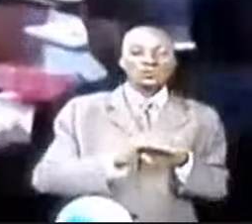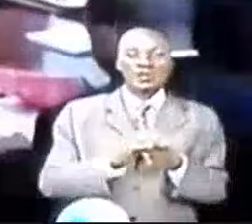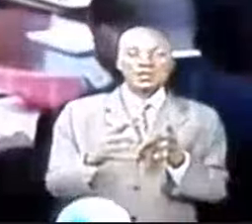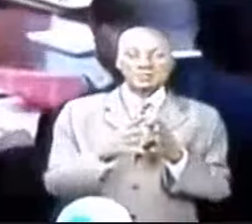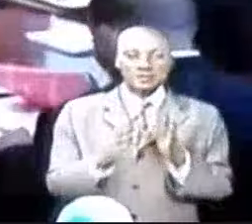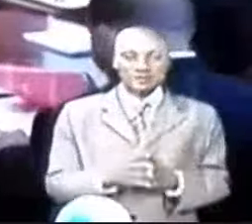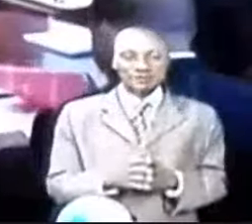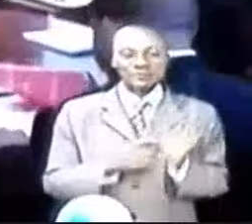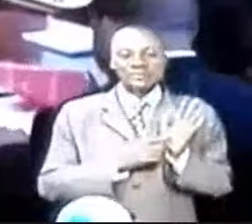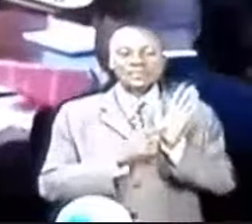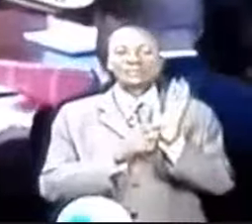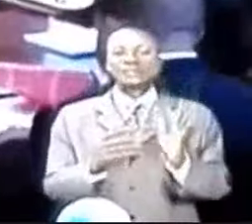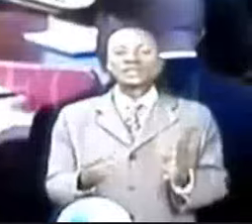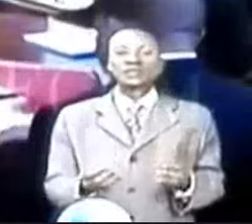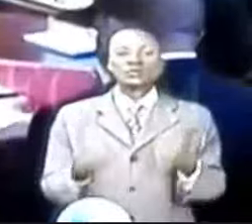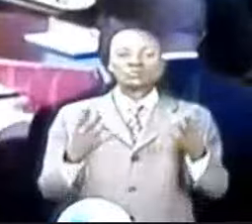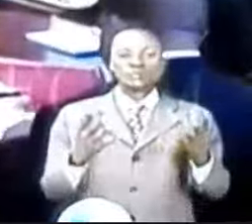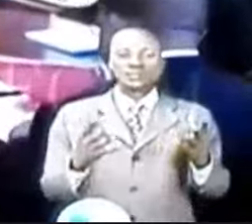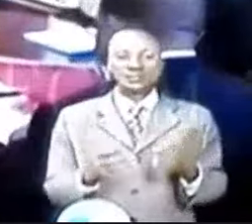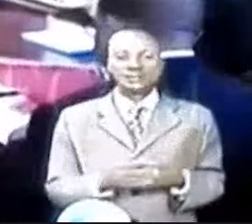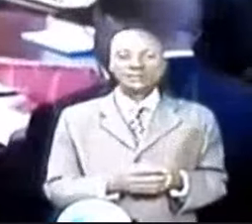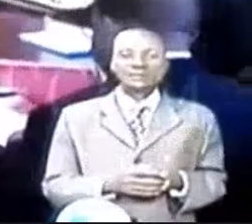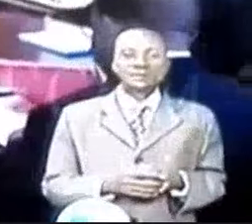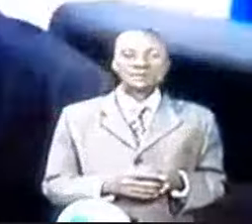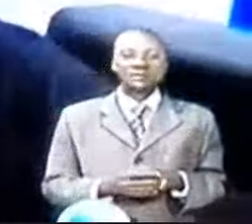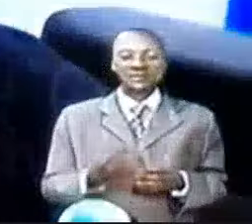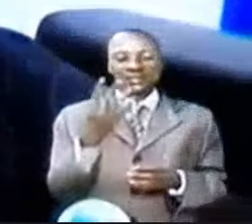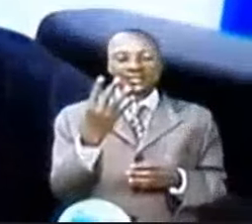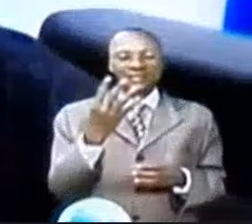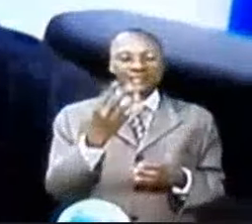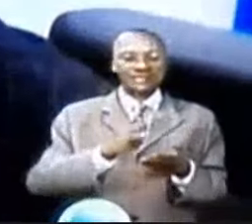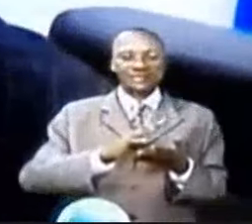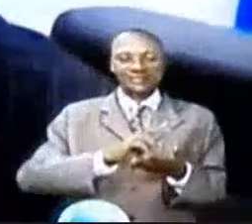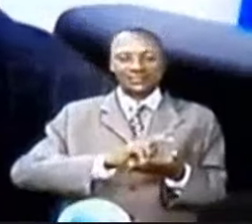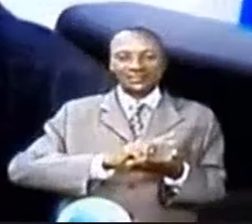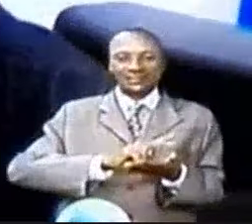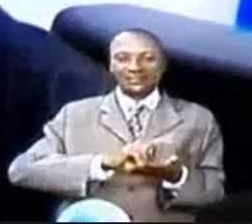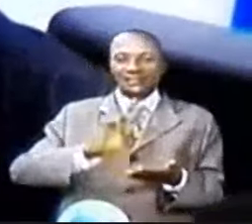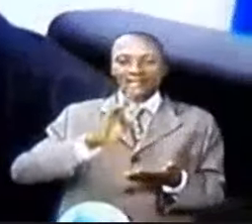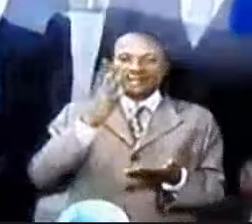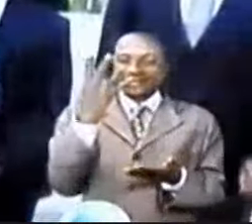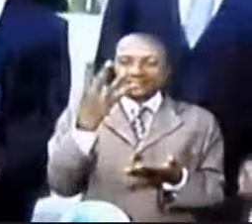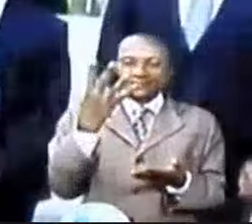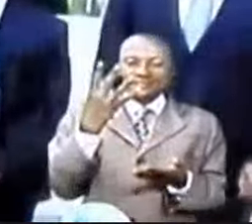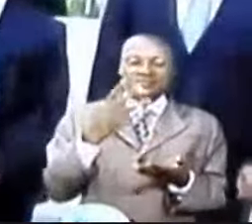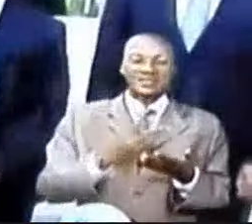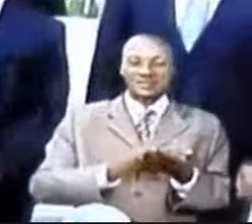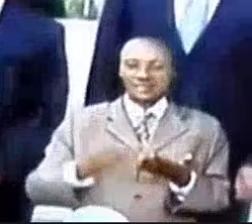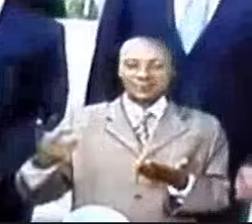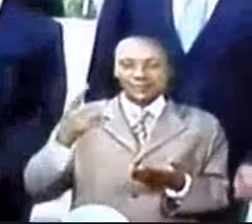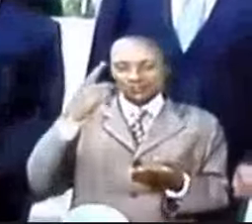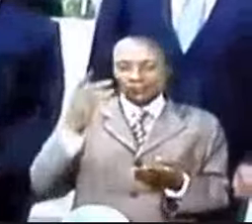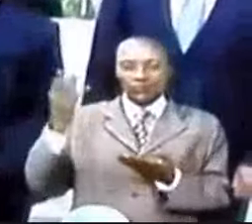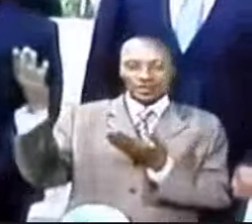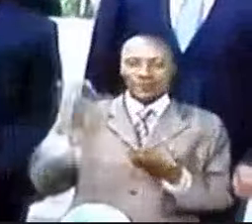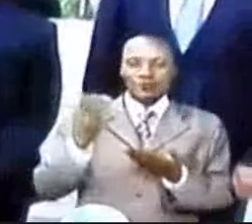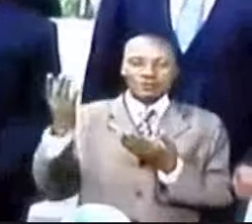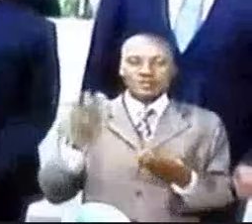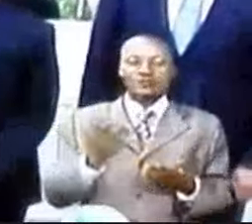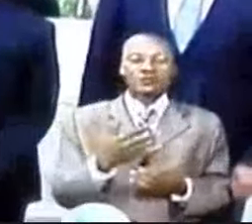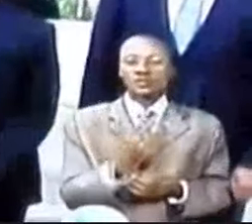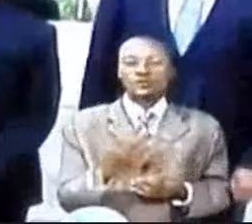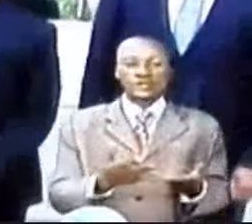ce qui représente plus de 4 semaines d'importation de biens et services. Il